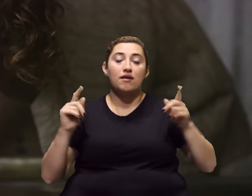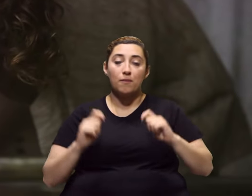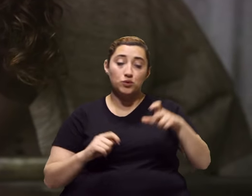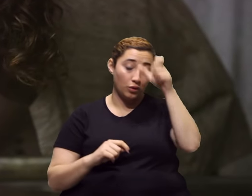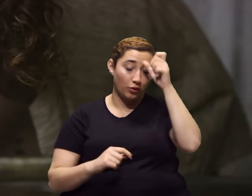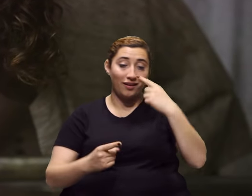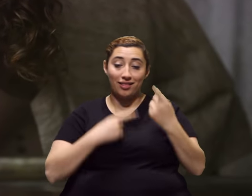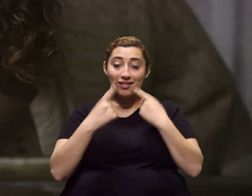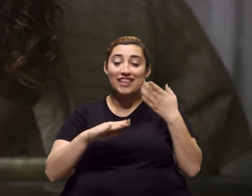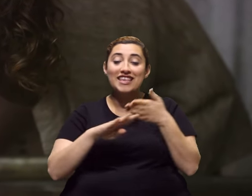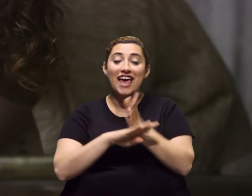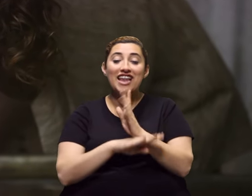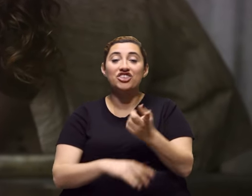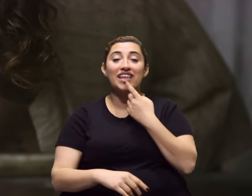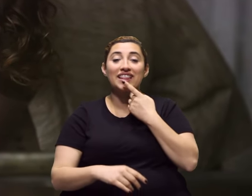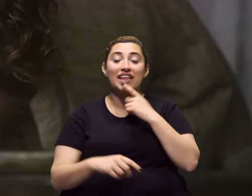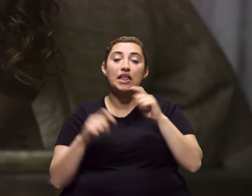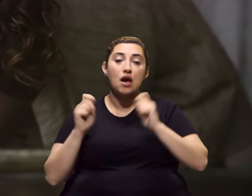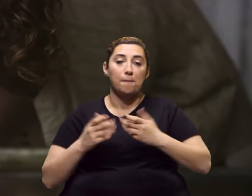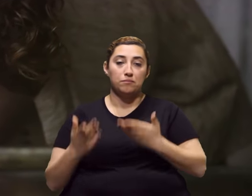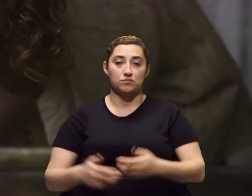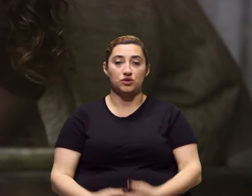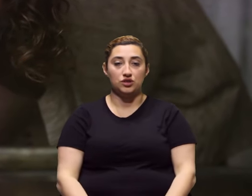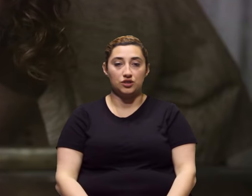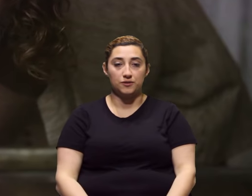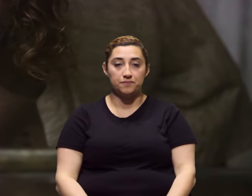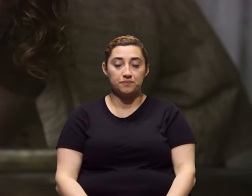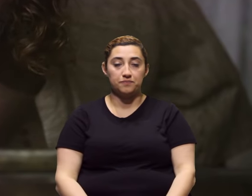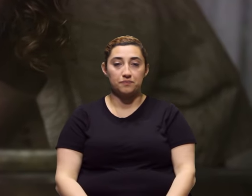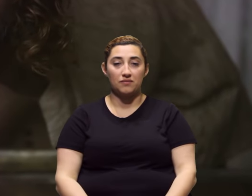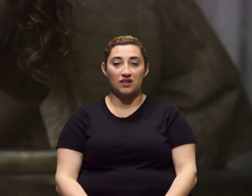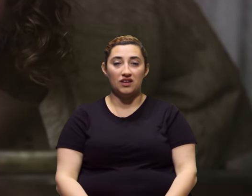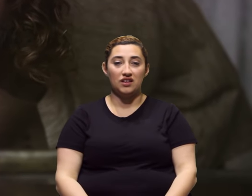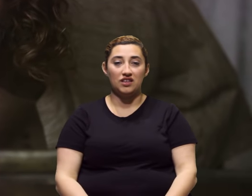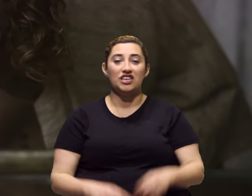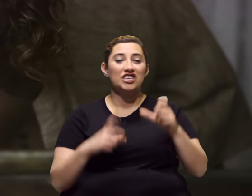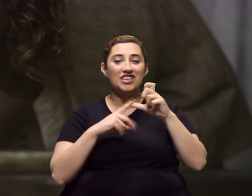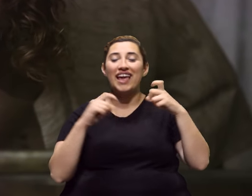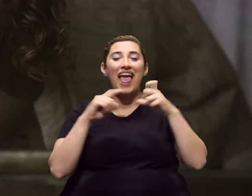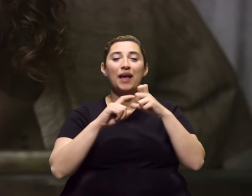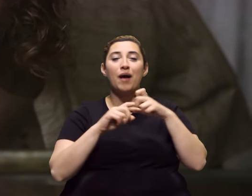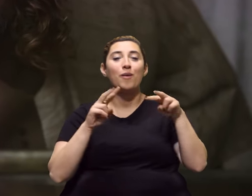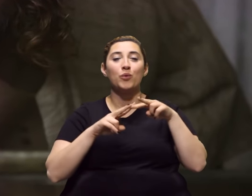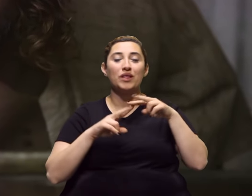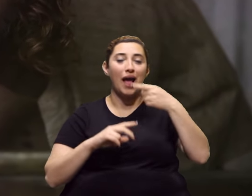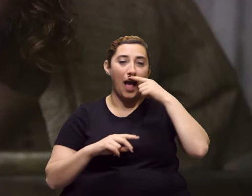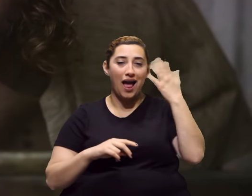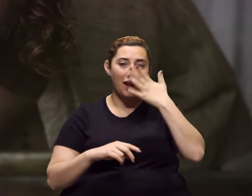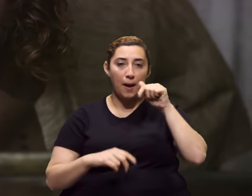Türk dilini hakikatin dili etmiştir. Şeyh-i Ekber Muhyiddin İbn